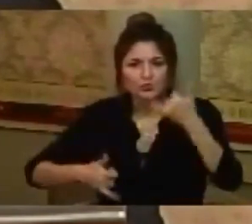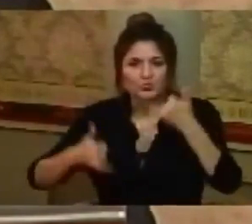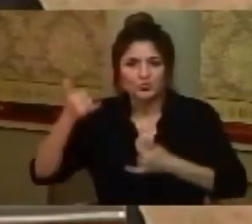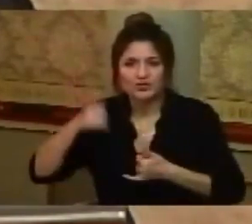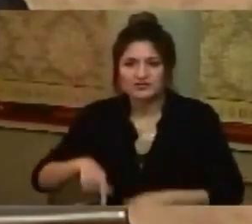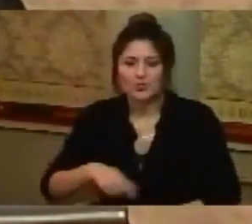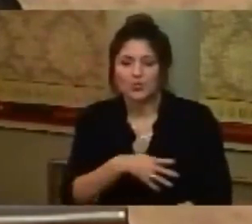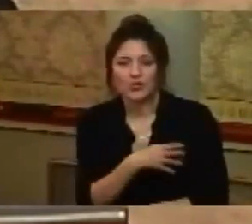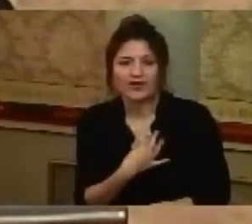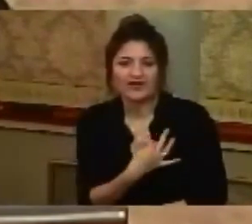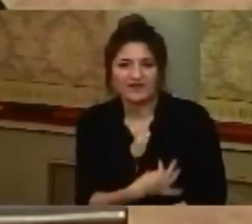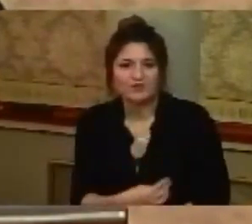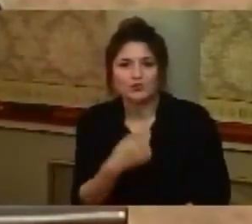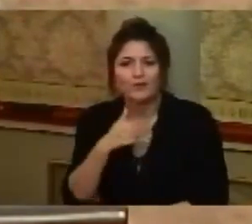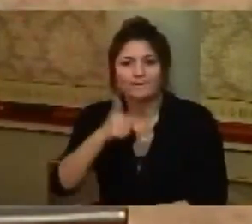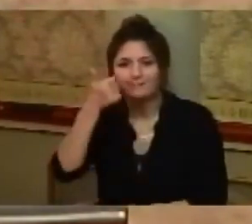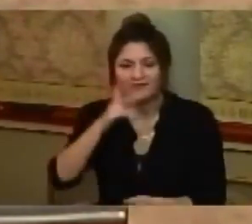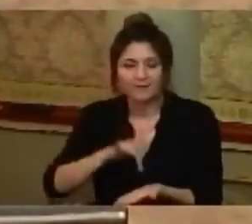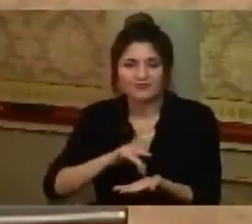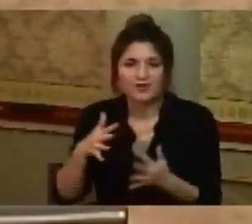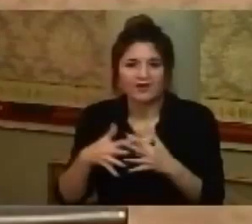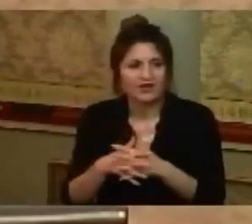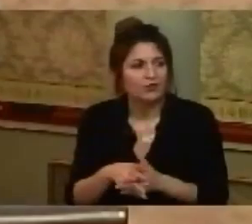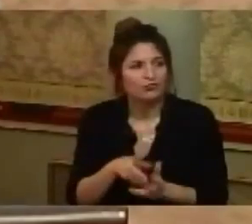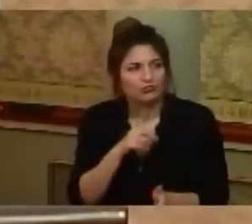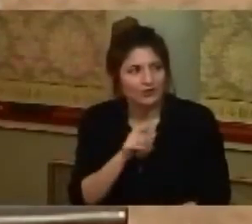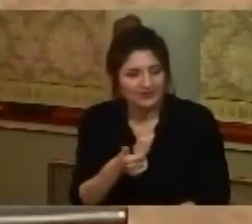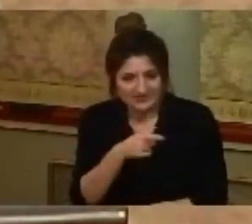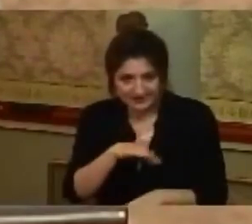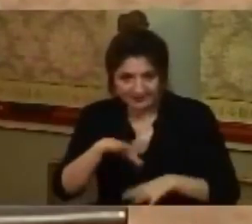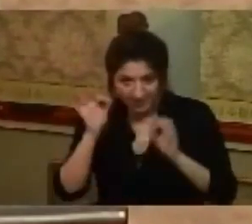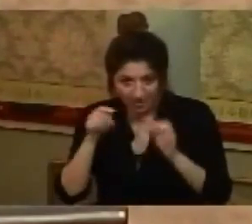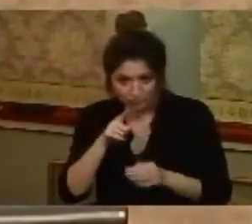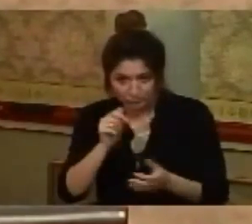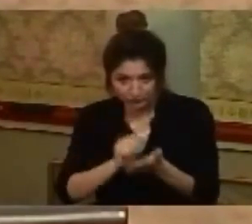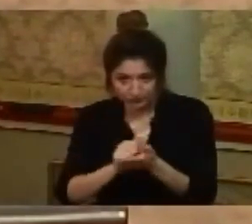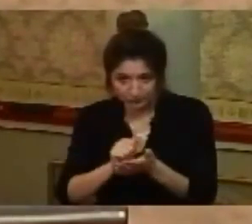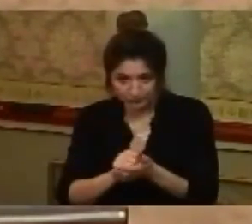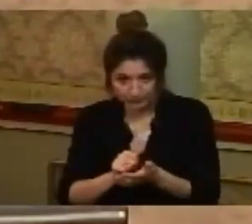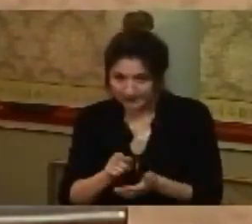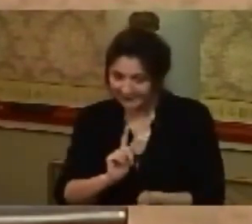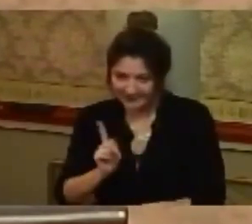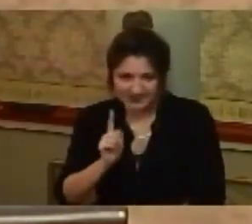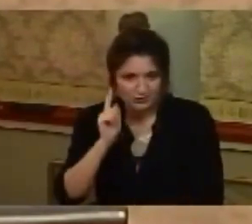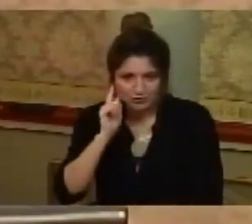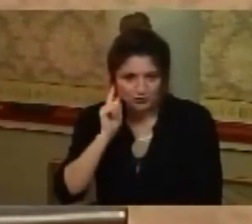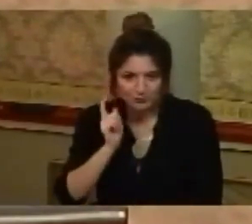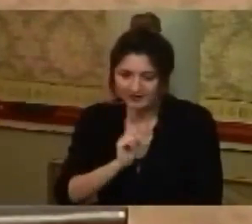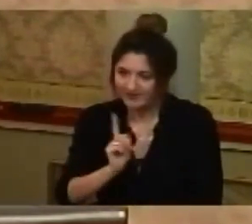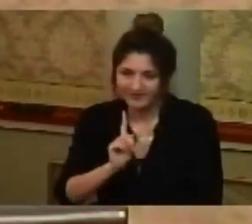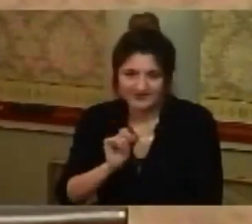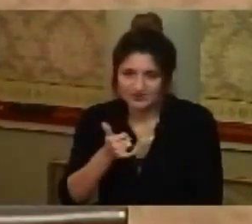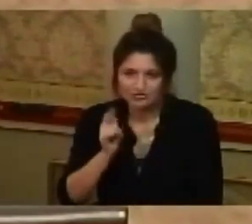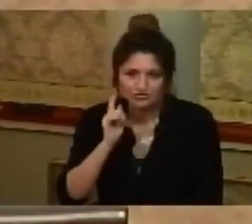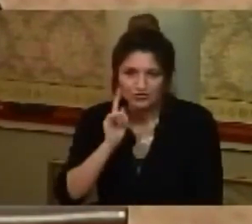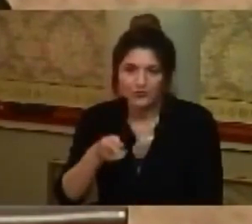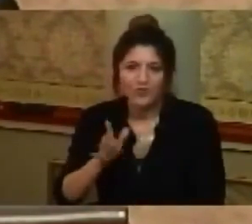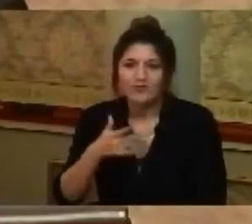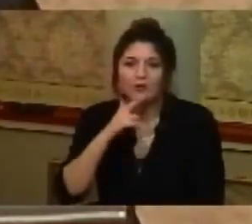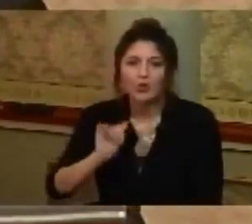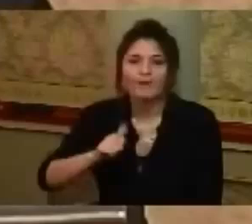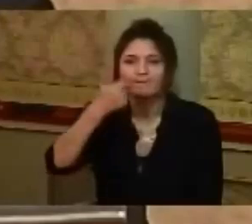u Hrvatskoj. Jeste mogli možda našim medijima to čuti? Ne. Ne. Nema